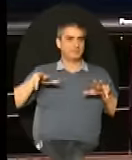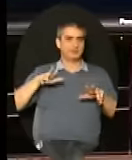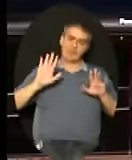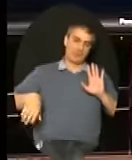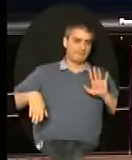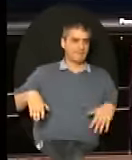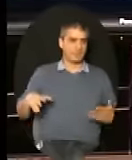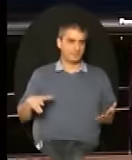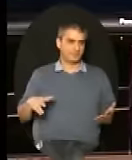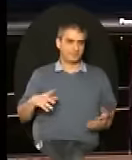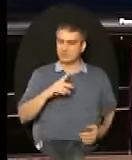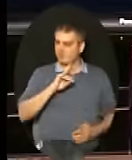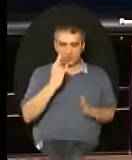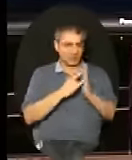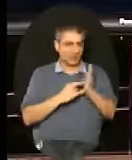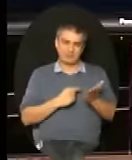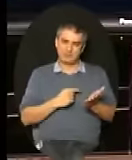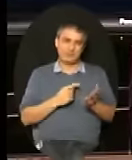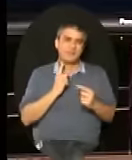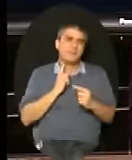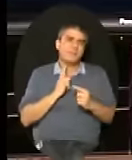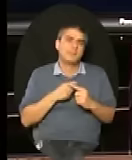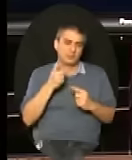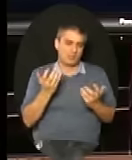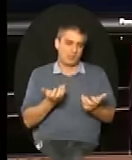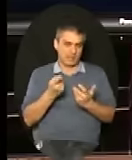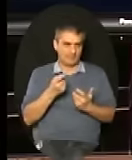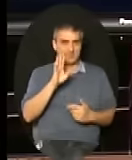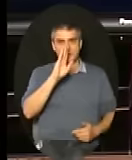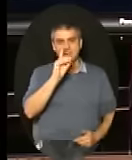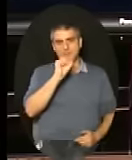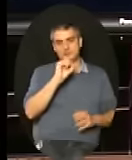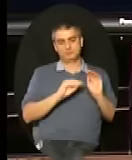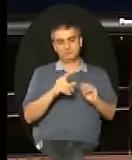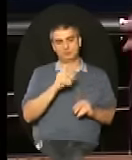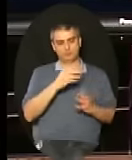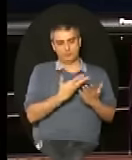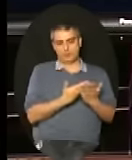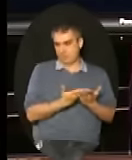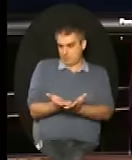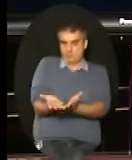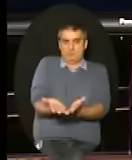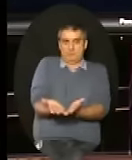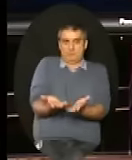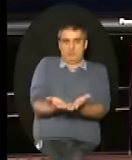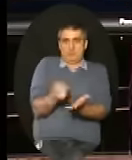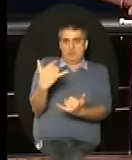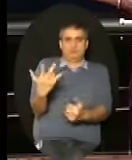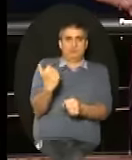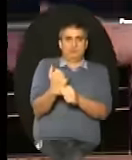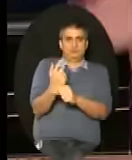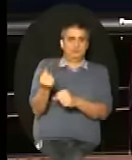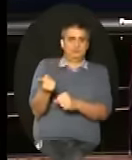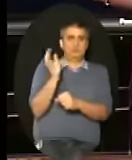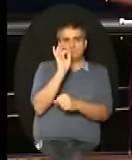גם וגם. אבל כל החקיקה הזאת, זה בדיוק הכלים שה-BDS משתמש בהם, כדי להוכיח, הנה, הם עכשיו